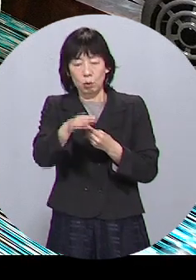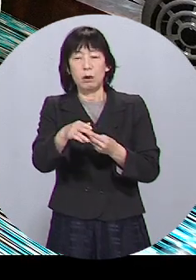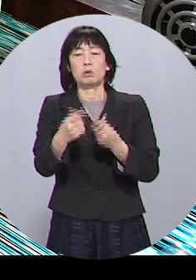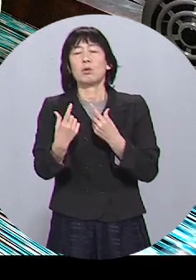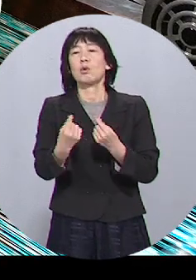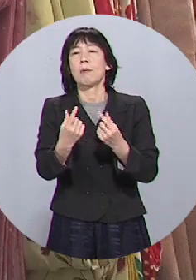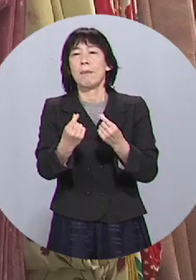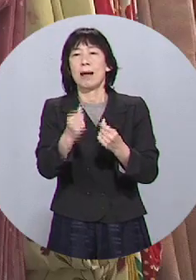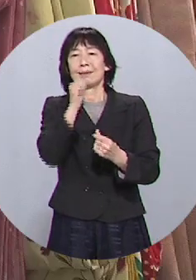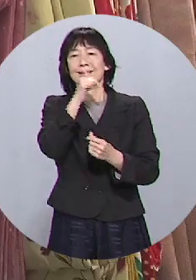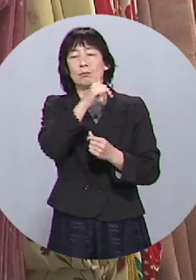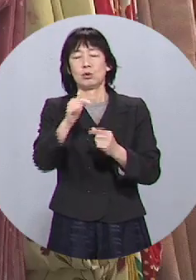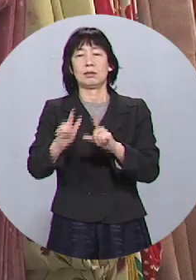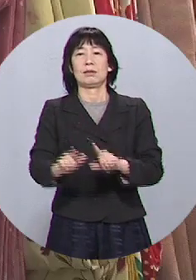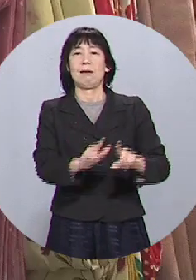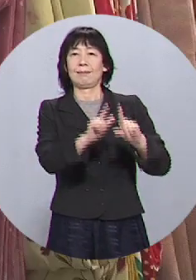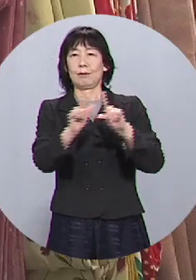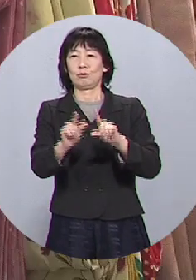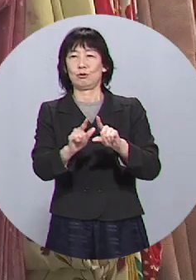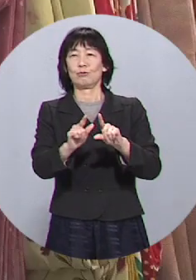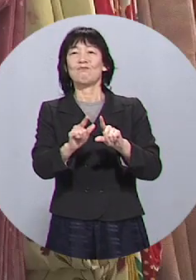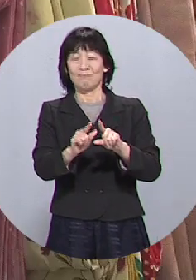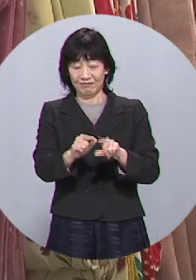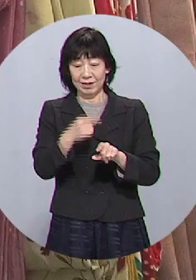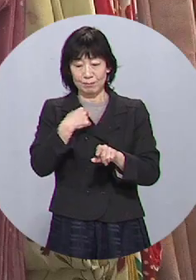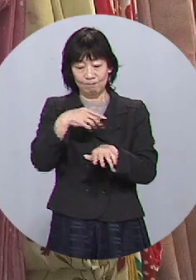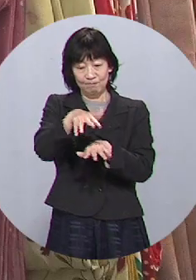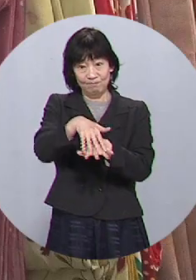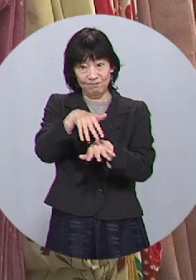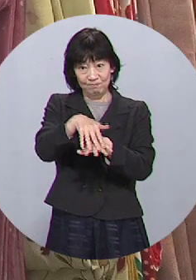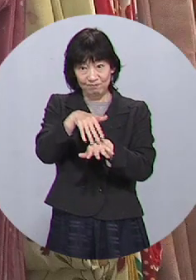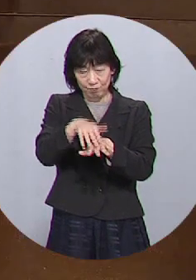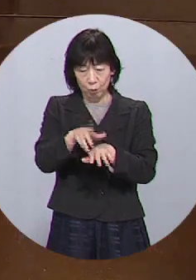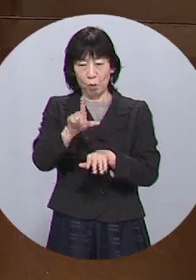を自身が経営するこちらの店舗で貸し出しています。